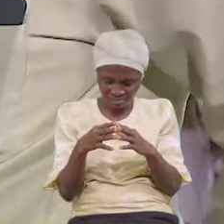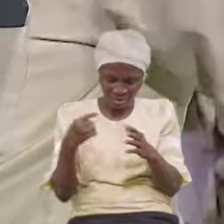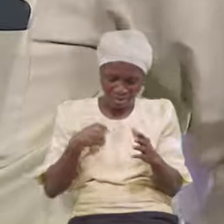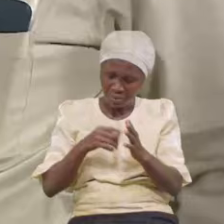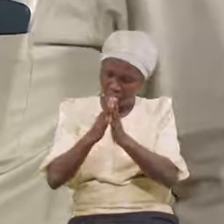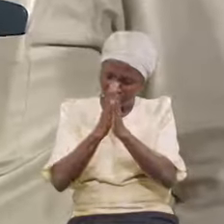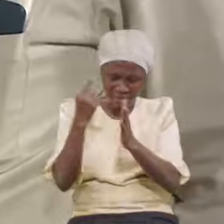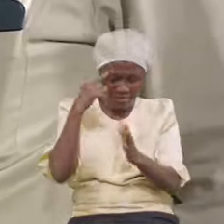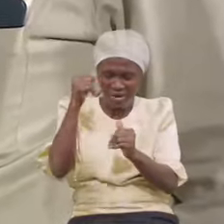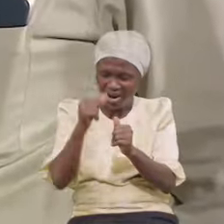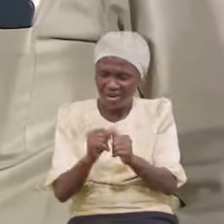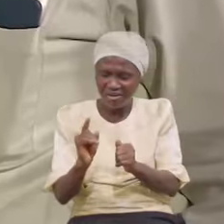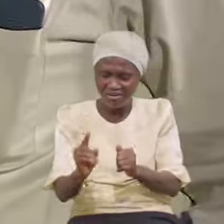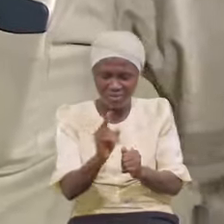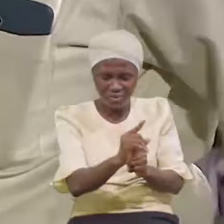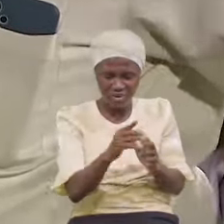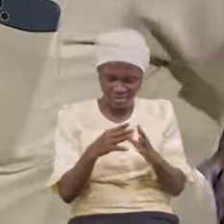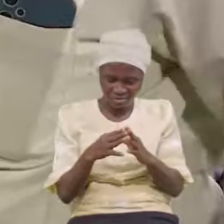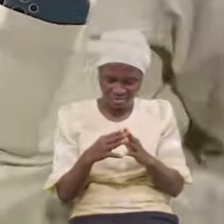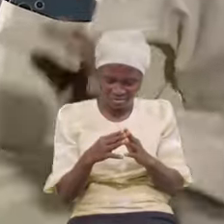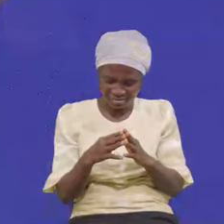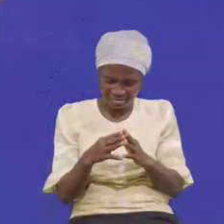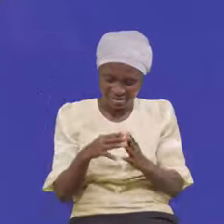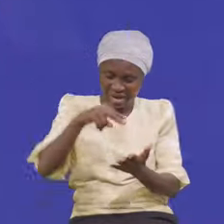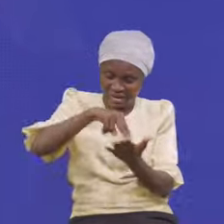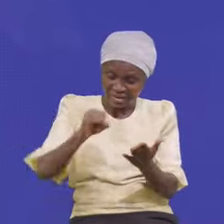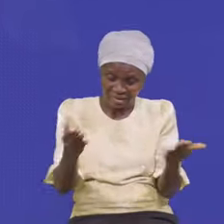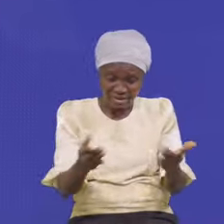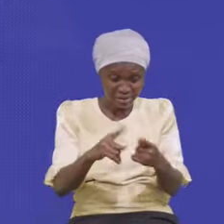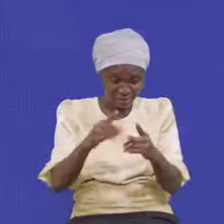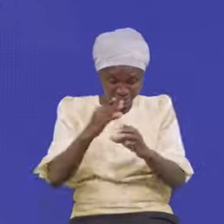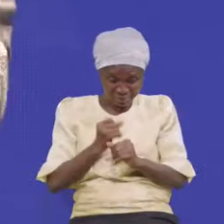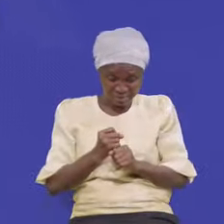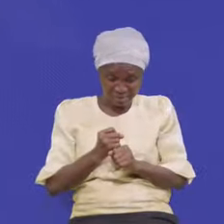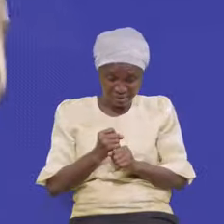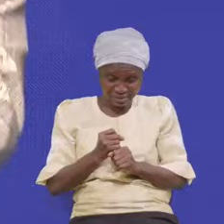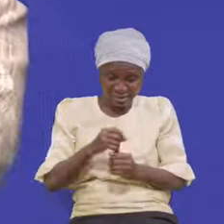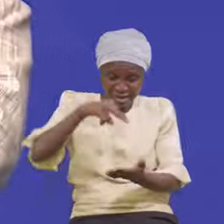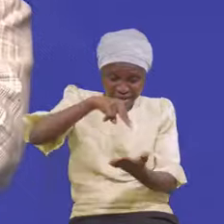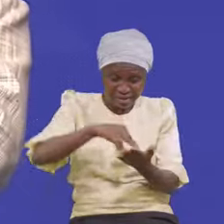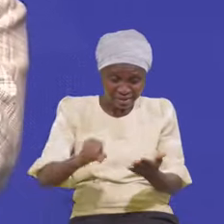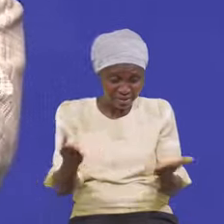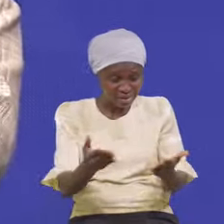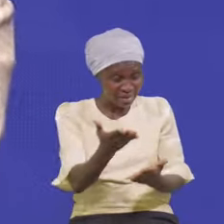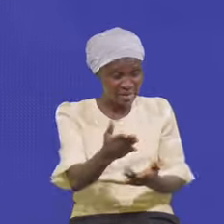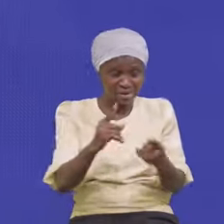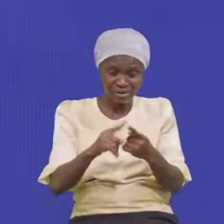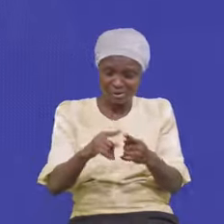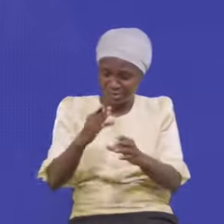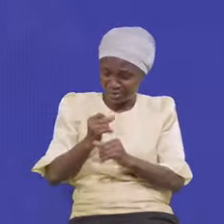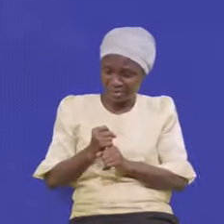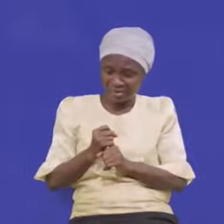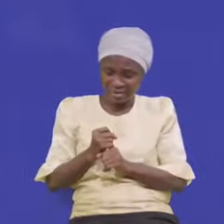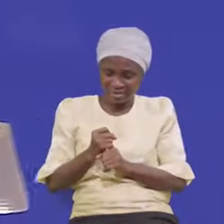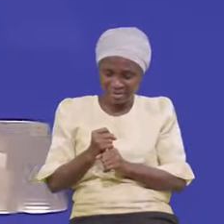for everyone. ప్రతి ఒక్కరి కోసం ప్రార్థిస్తున్నాను. Standing to receive. రక్షణ పొందడానికి స్వీకరించడానికి నిలిచిన వారు. Standing to obtain. ఆ విధంగా